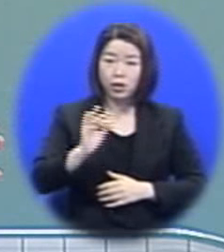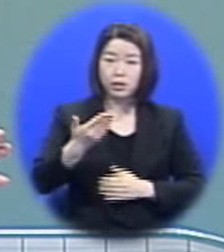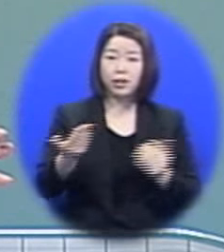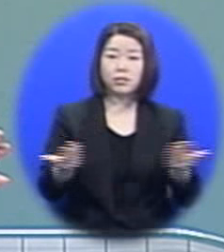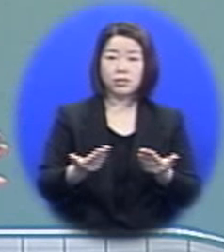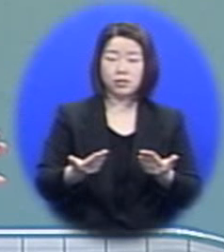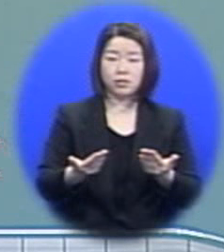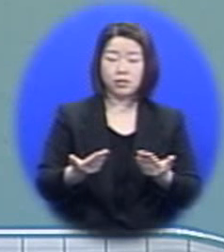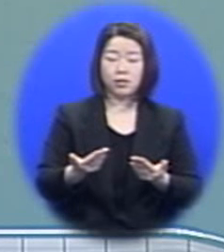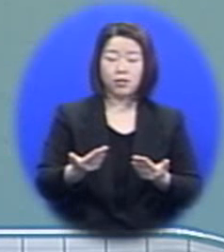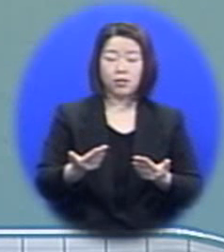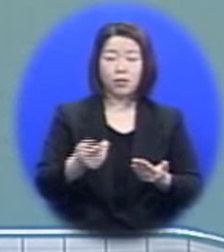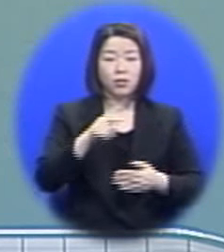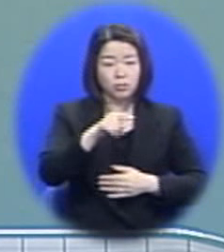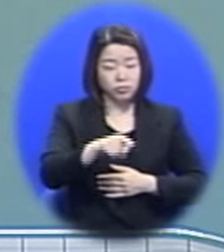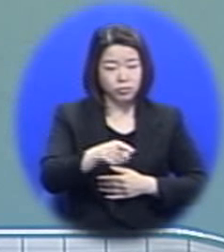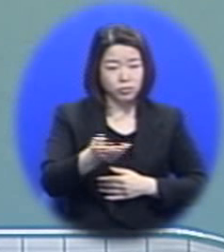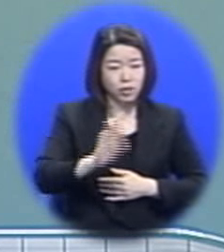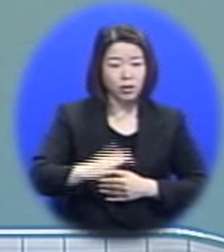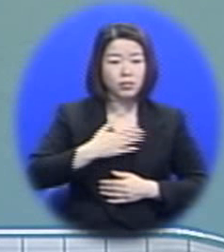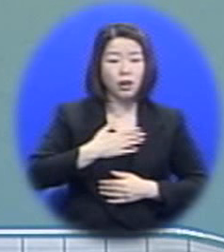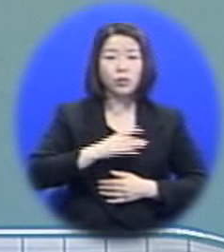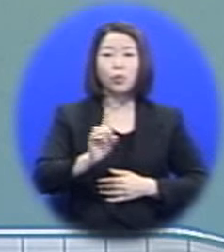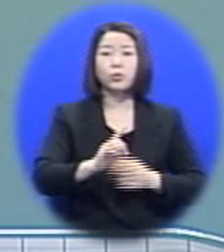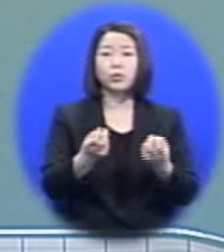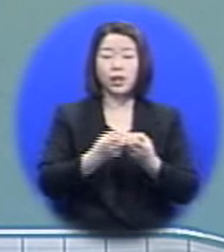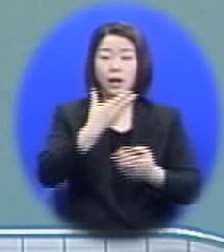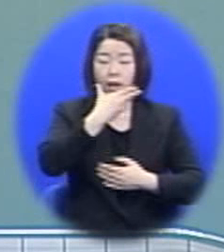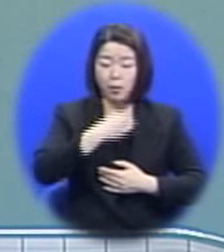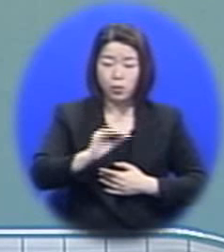어떻게 자기는 행복할 거라고 생각하는 거죠?